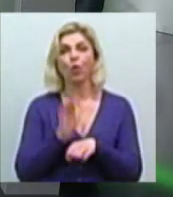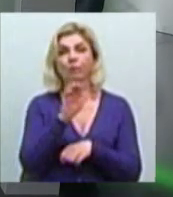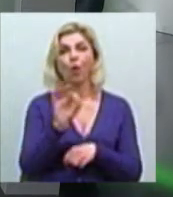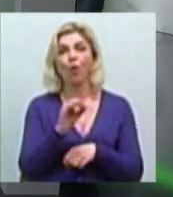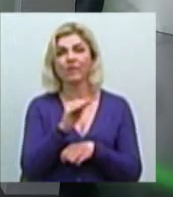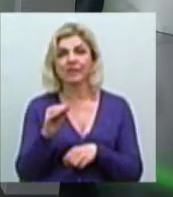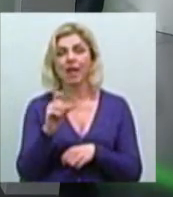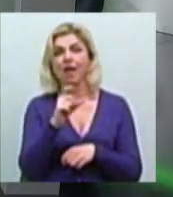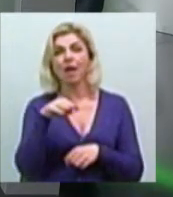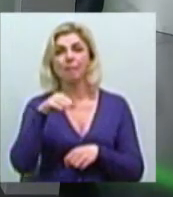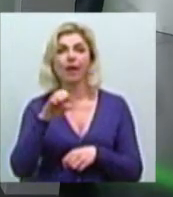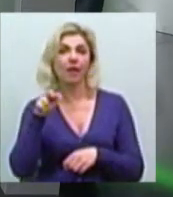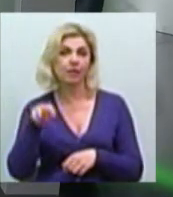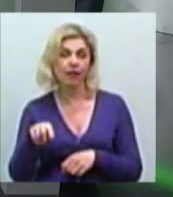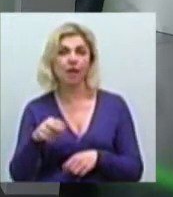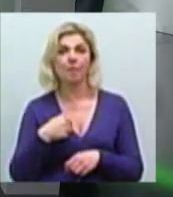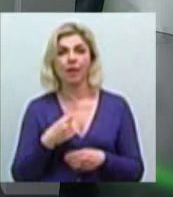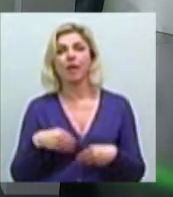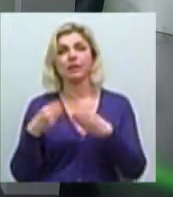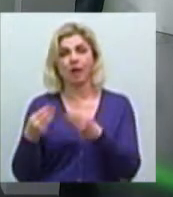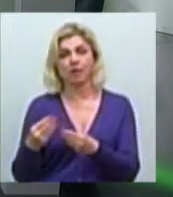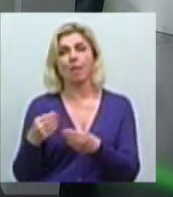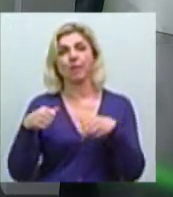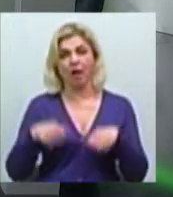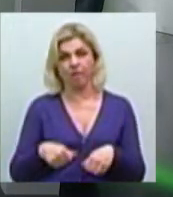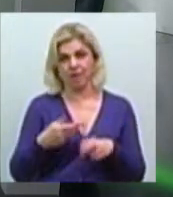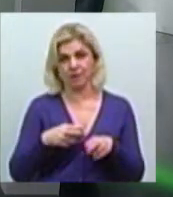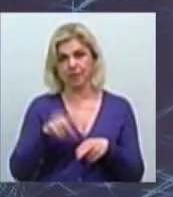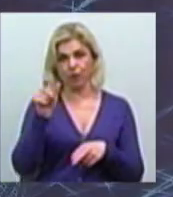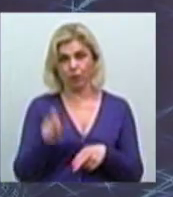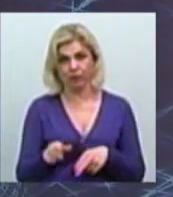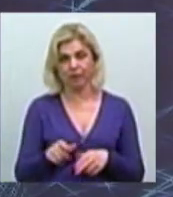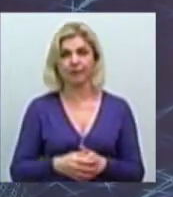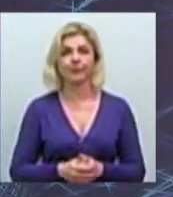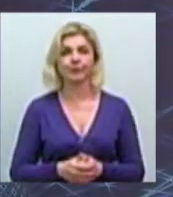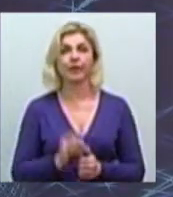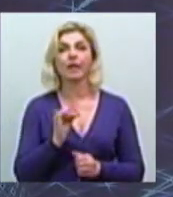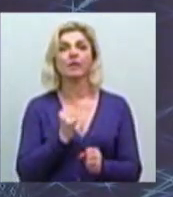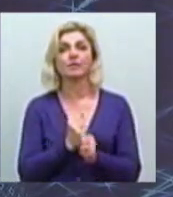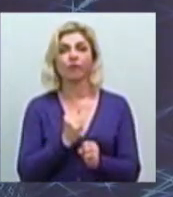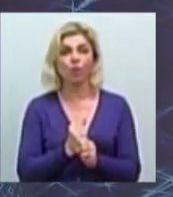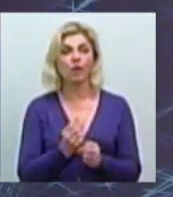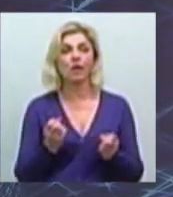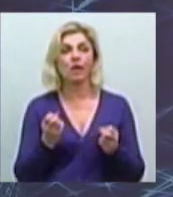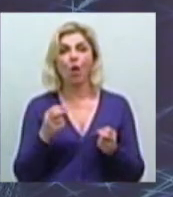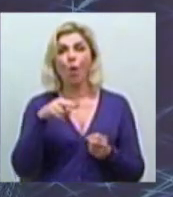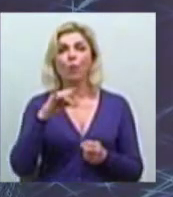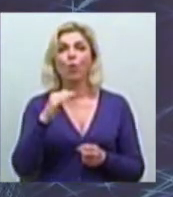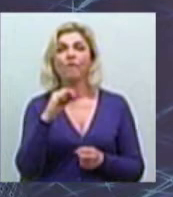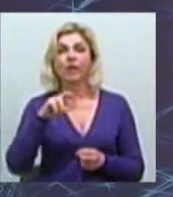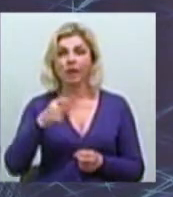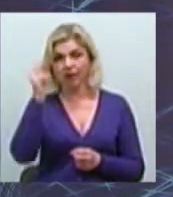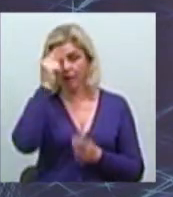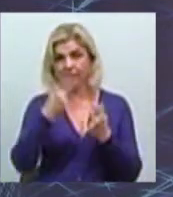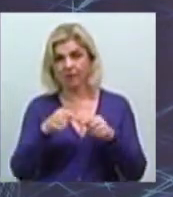ми надаємо адмінправа цій людині. Ну, ми також створюємо профіль навчального закладу і проводимо навчання. І